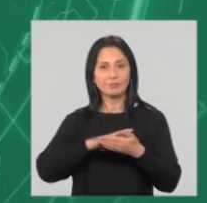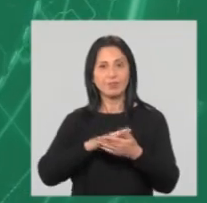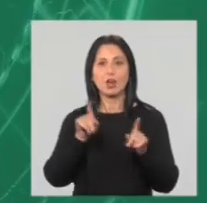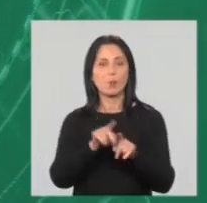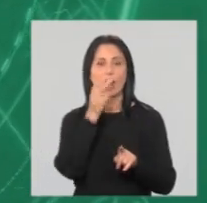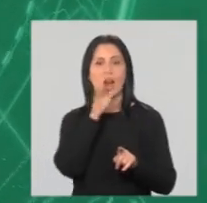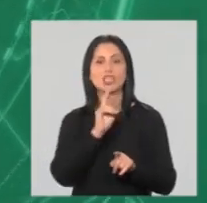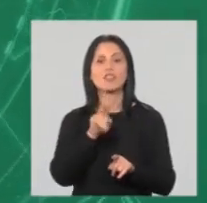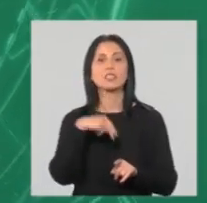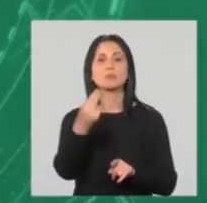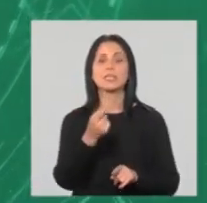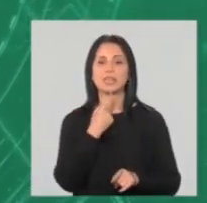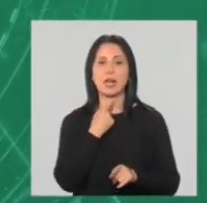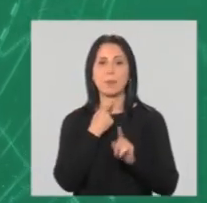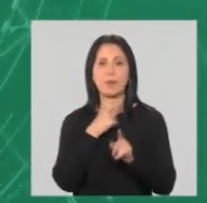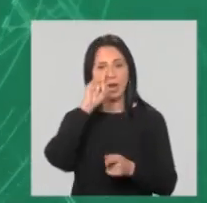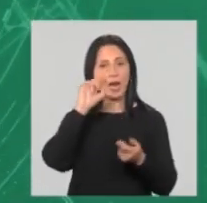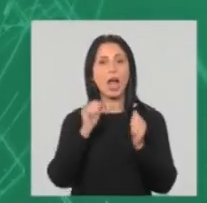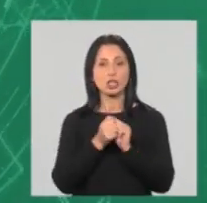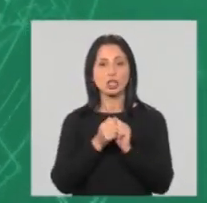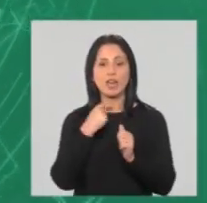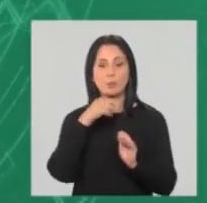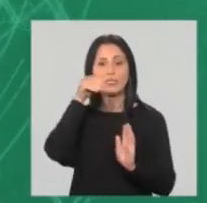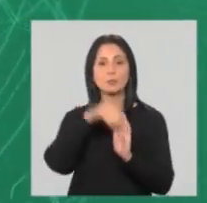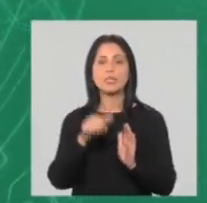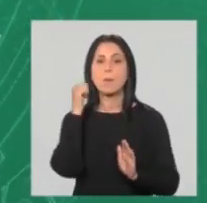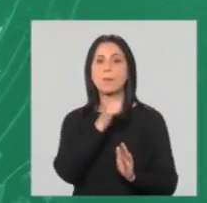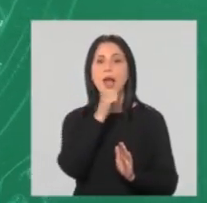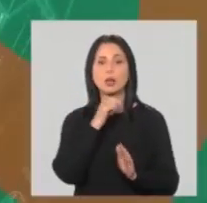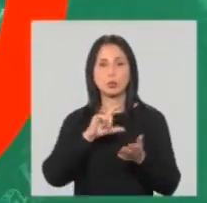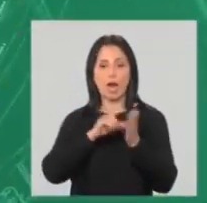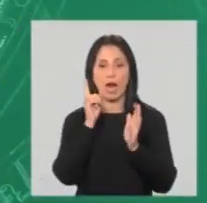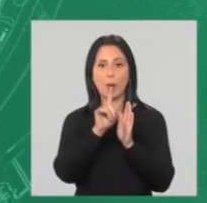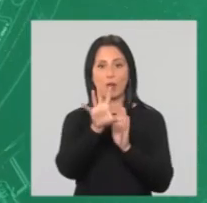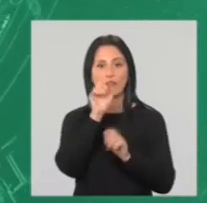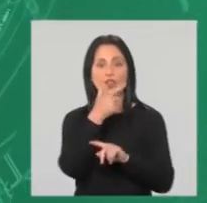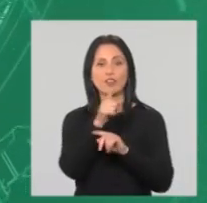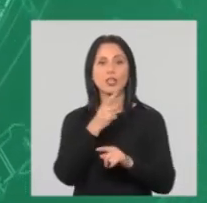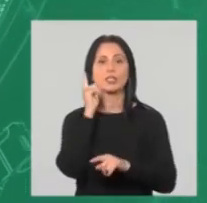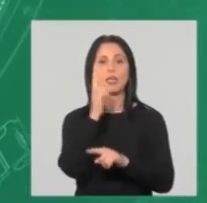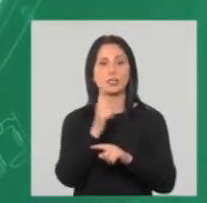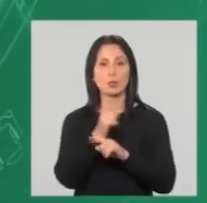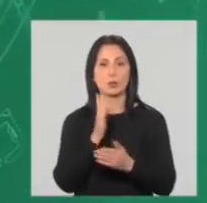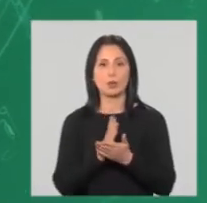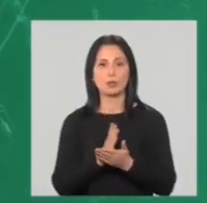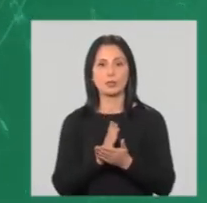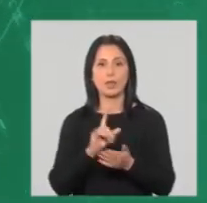görünməsin. Yadda saxlayın ki, səsvermə gizlidir. Kabinədə foto və video çəkiliş qadağandır.